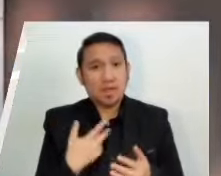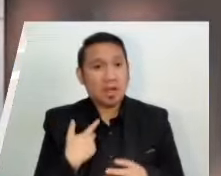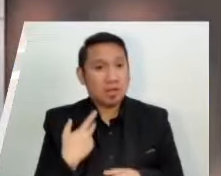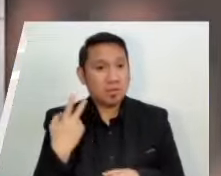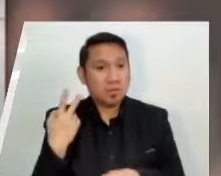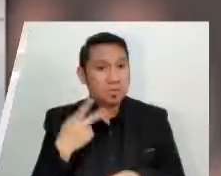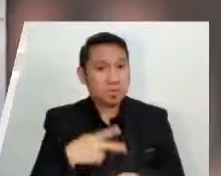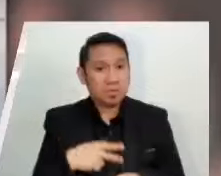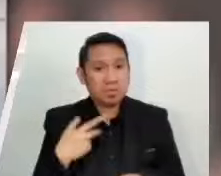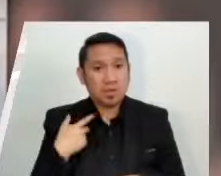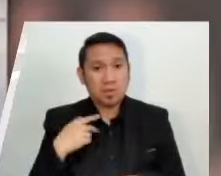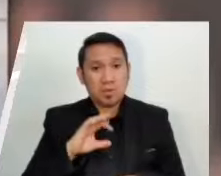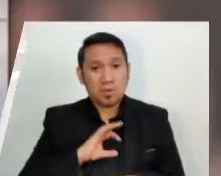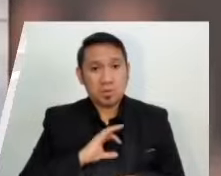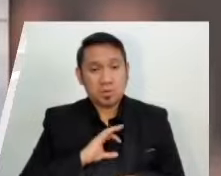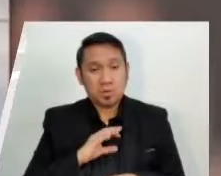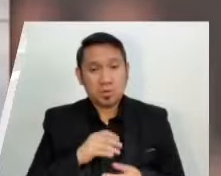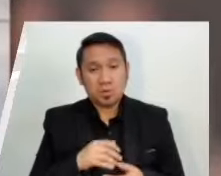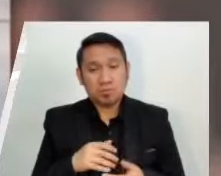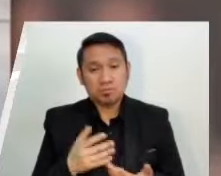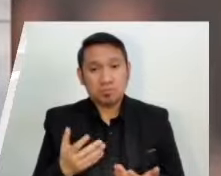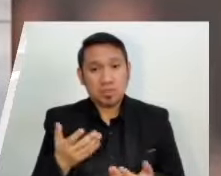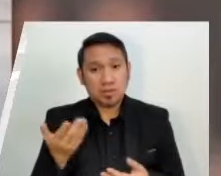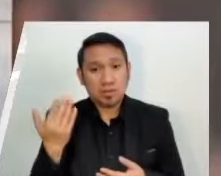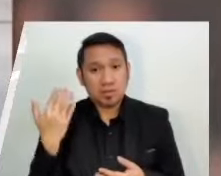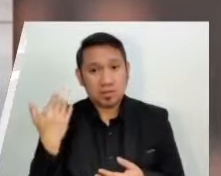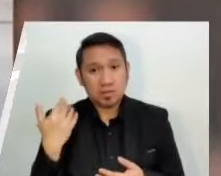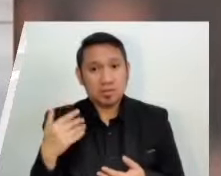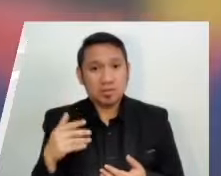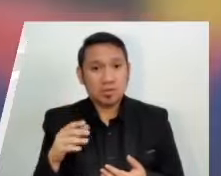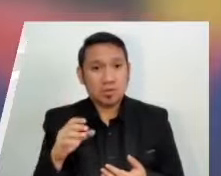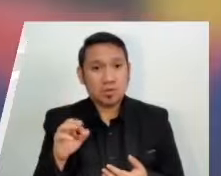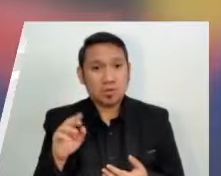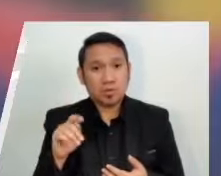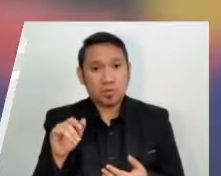nakuha ni Obiena sa mga tournaments sa Croatia at Germany.